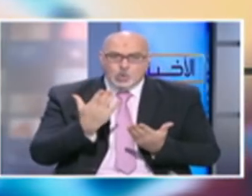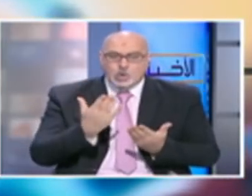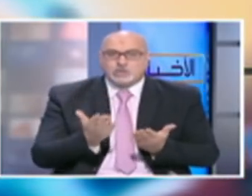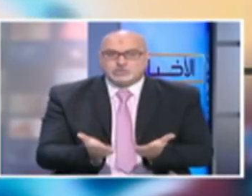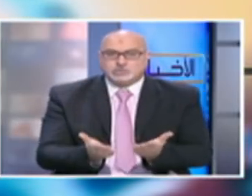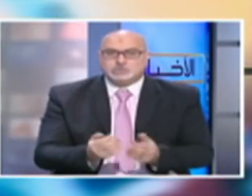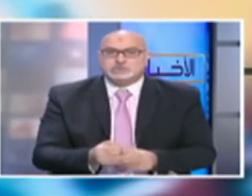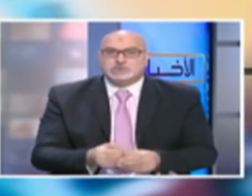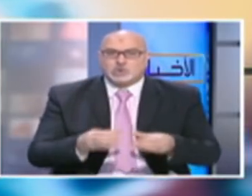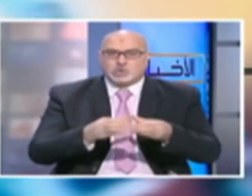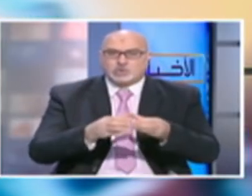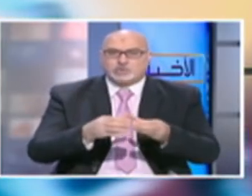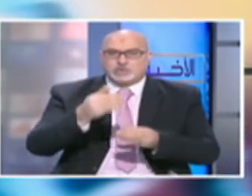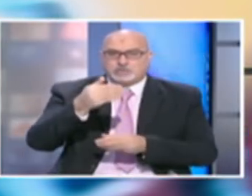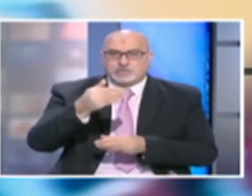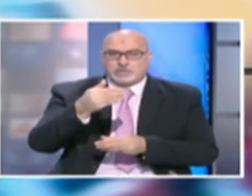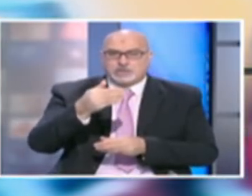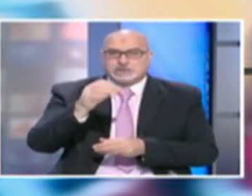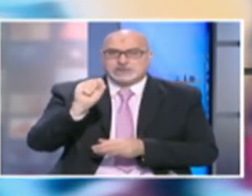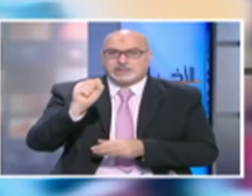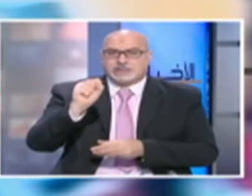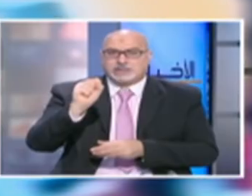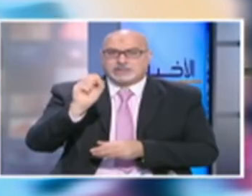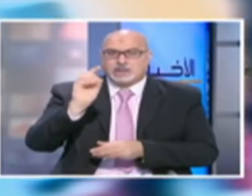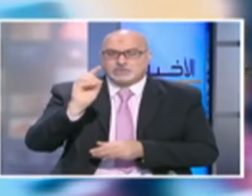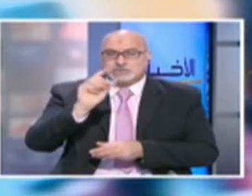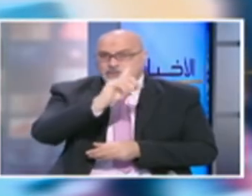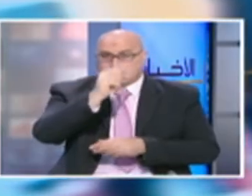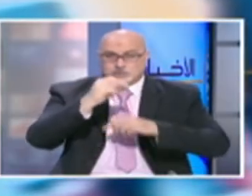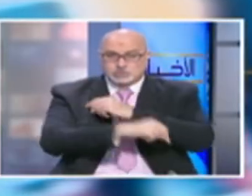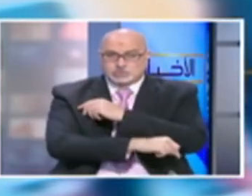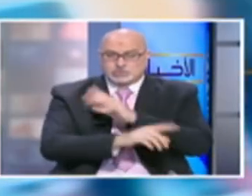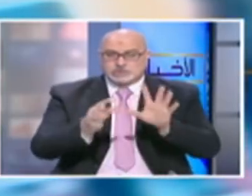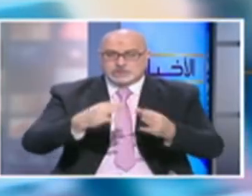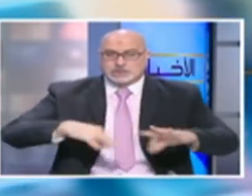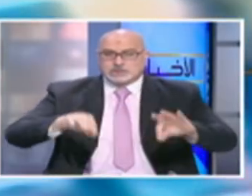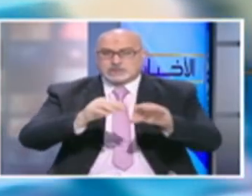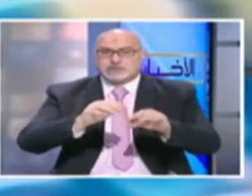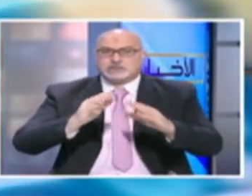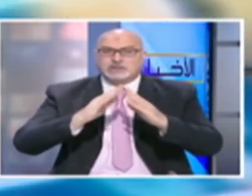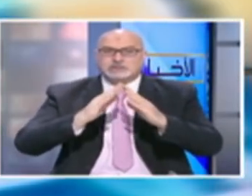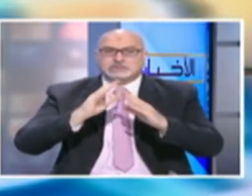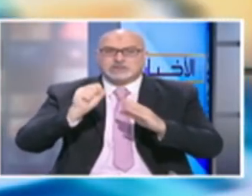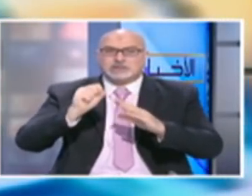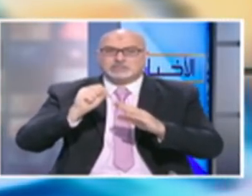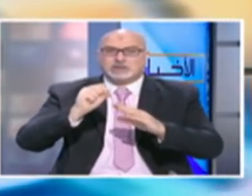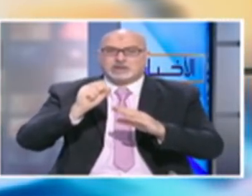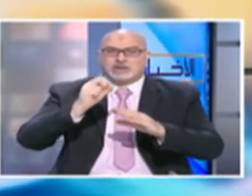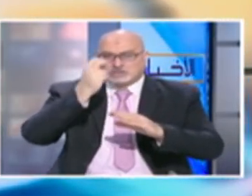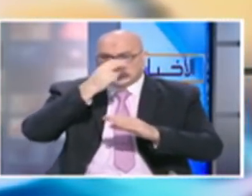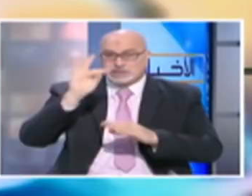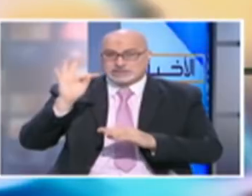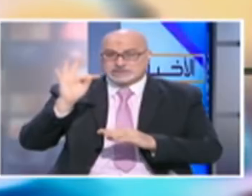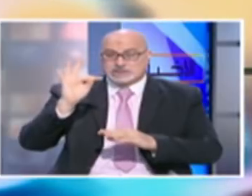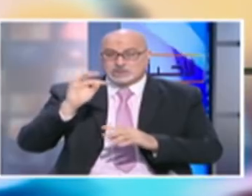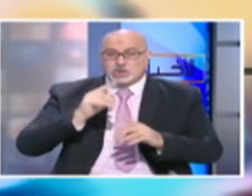اليوم نادي ماميلودي سانداونز الجنوب إفريقي بملعب دار السلام بتنزانيا بهدف التربع